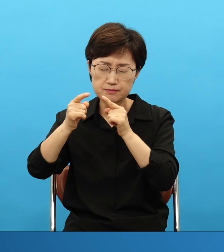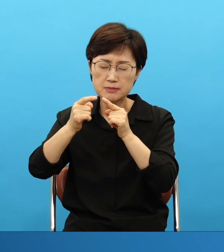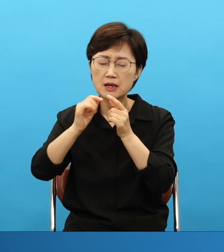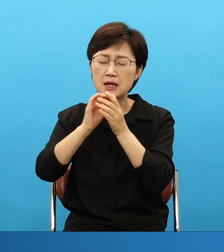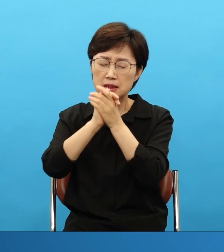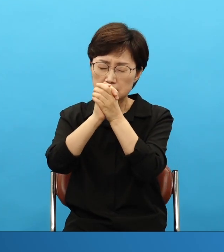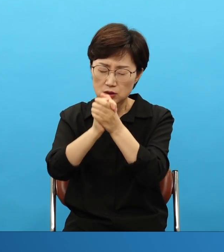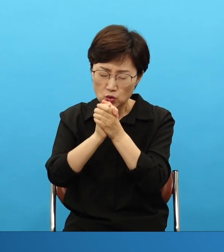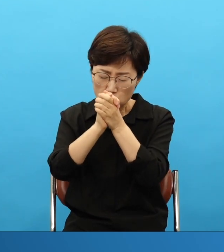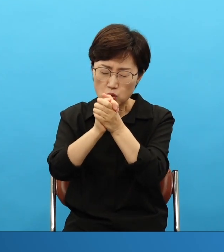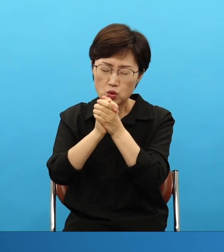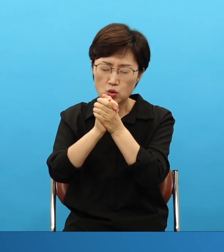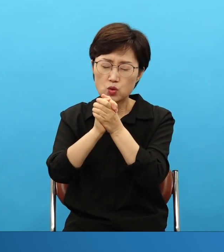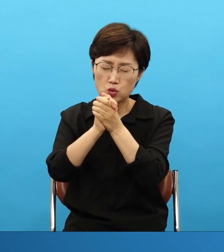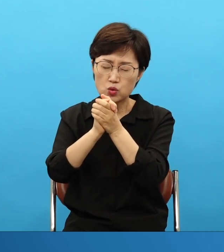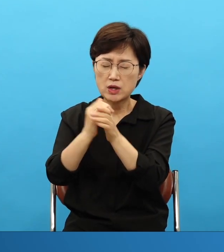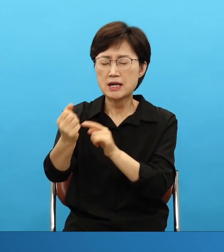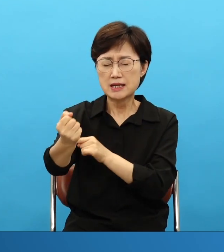주는